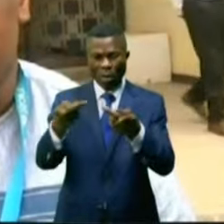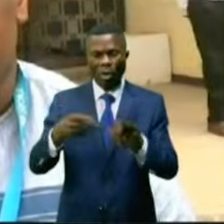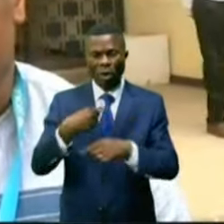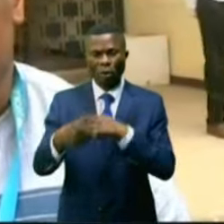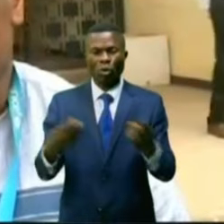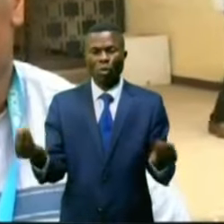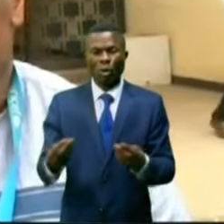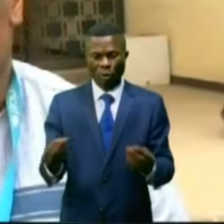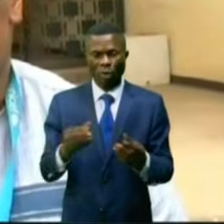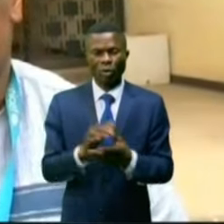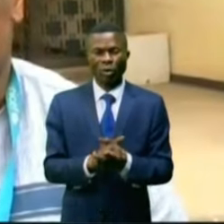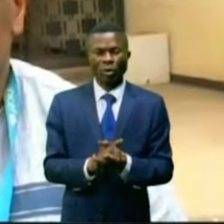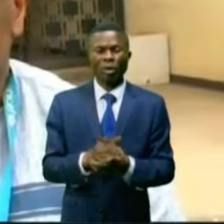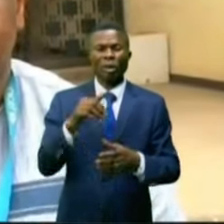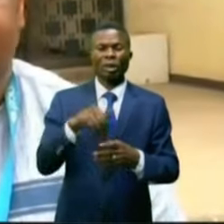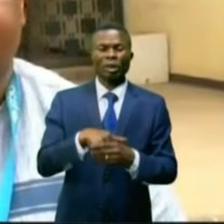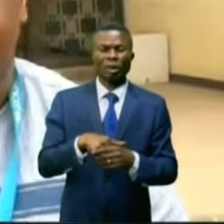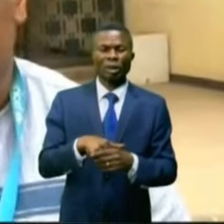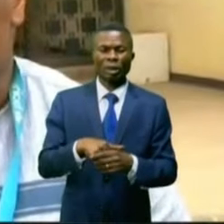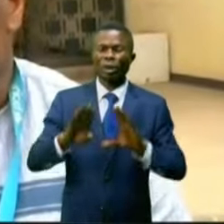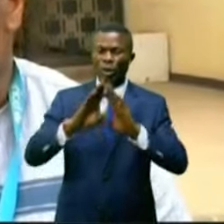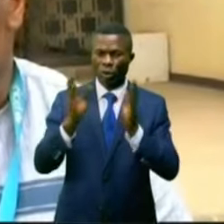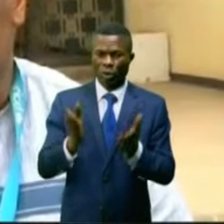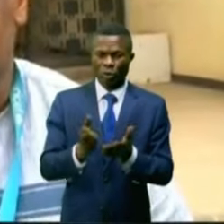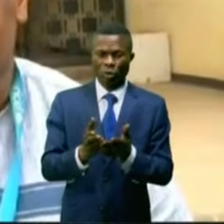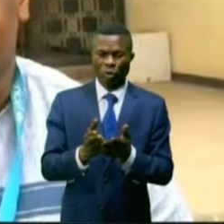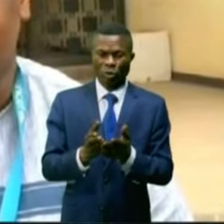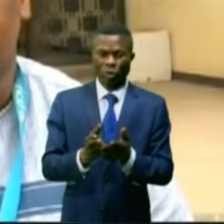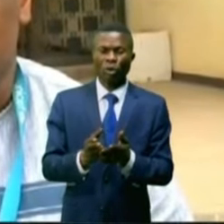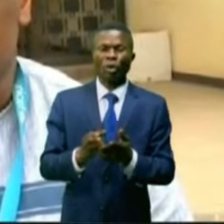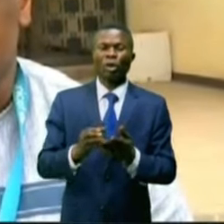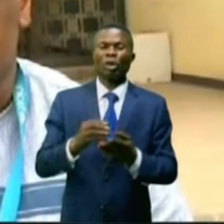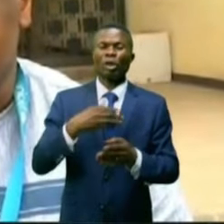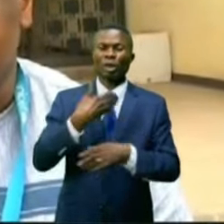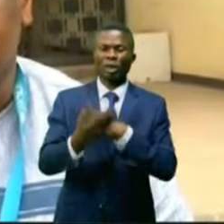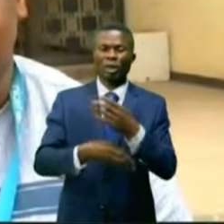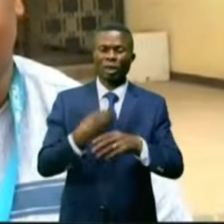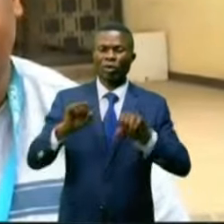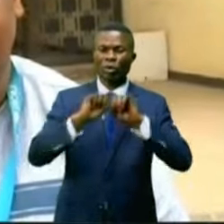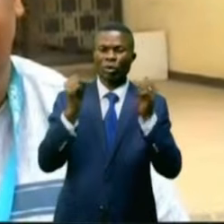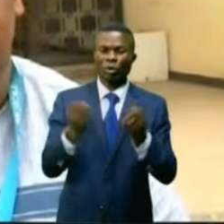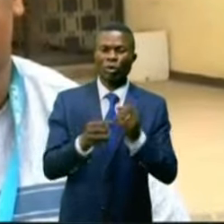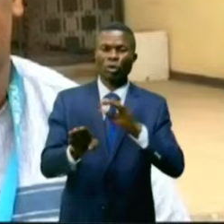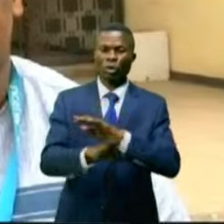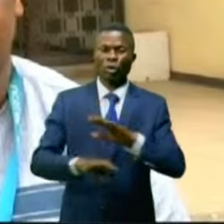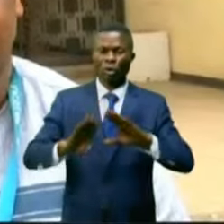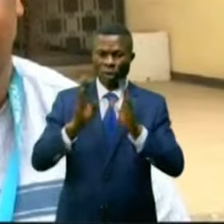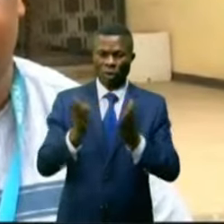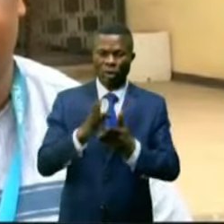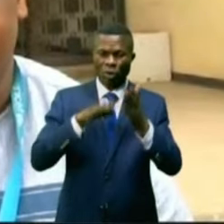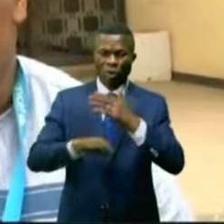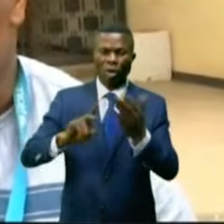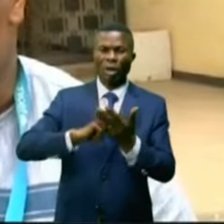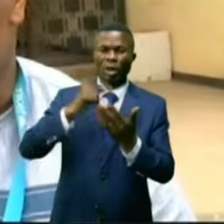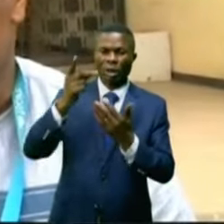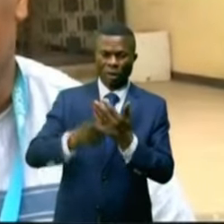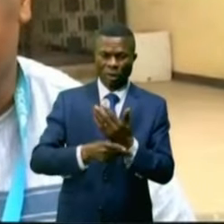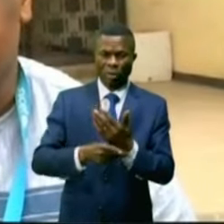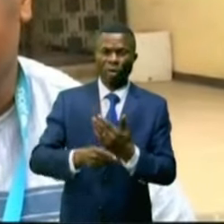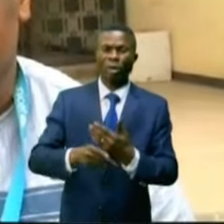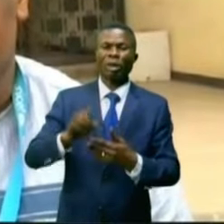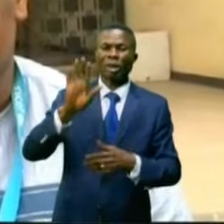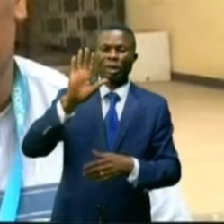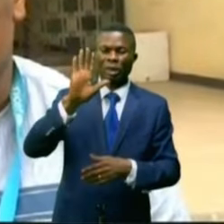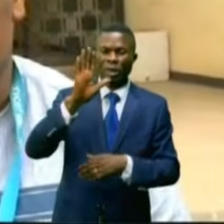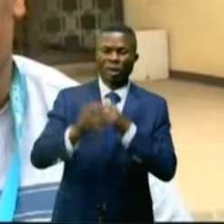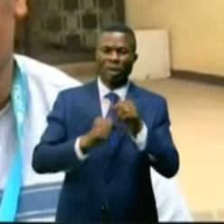au niveau de tout ce qui est services sociaux de base et de tout ce qui entre dans le cadre du mandat de l'ensemble des